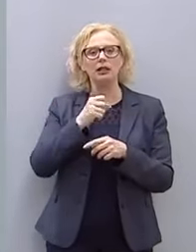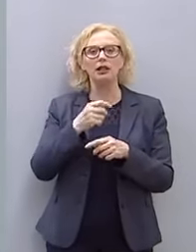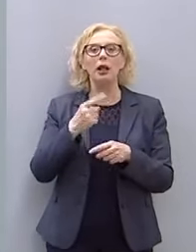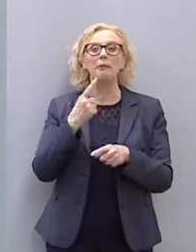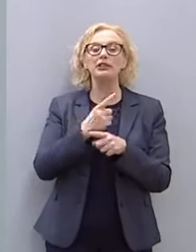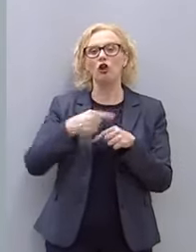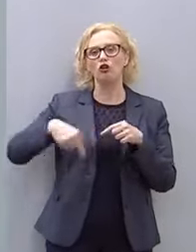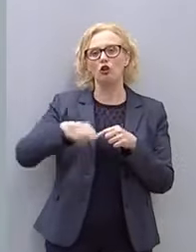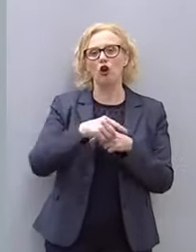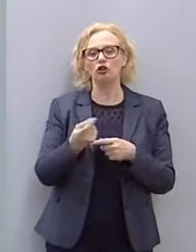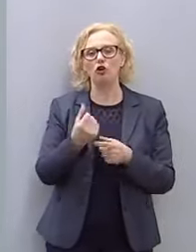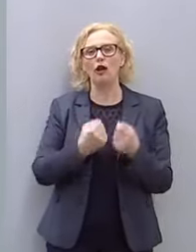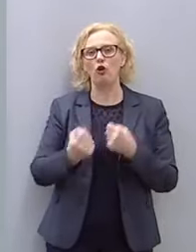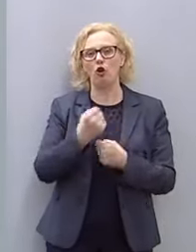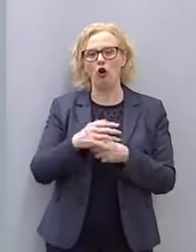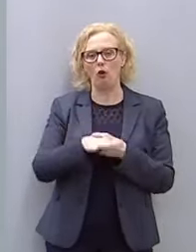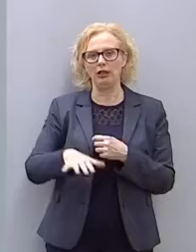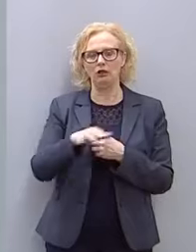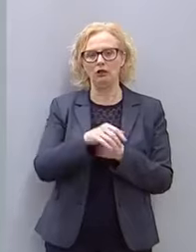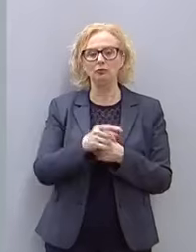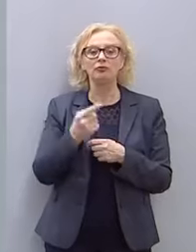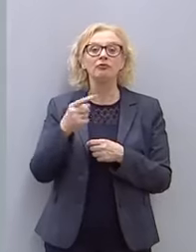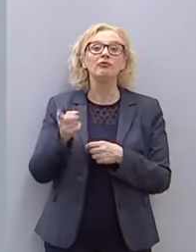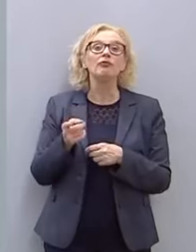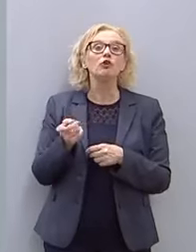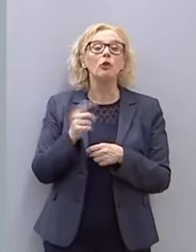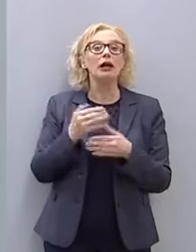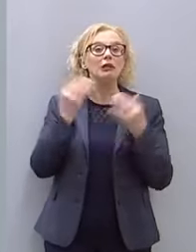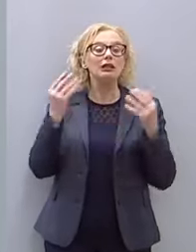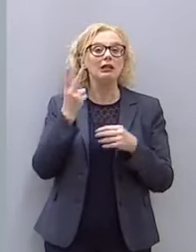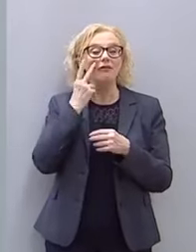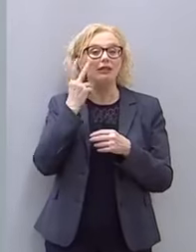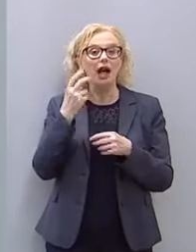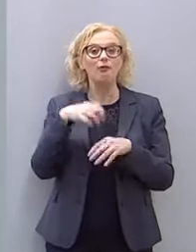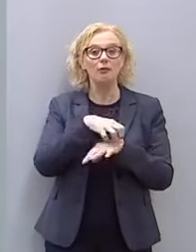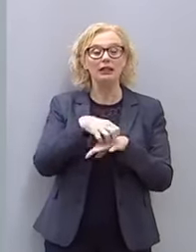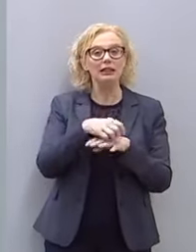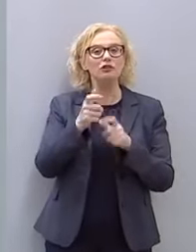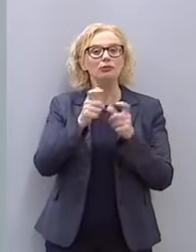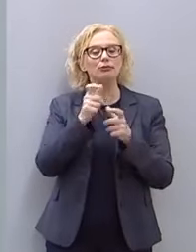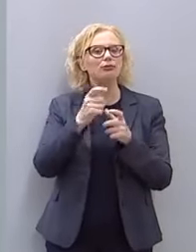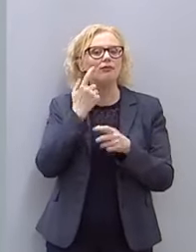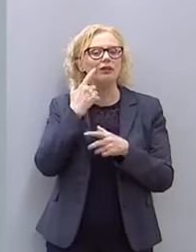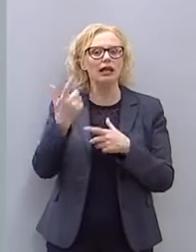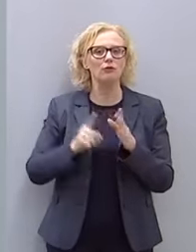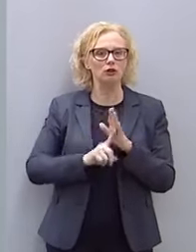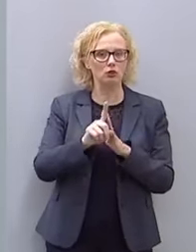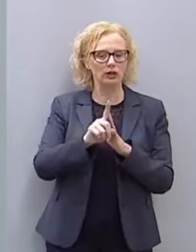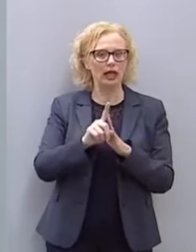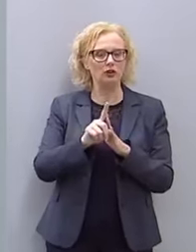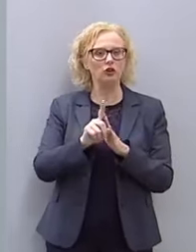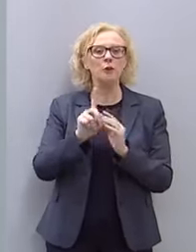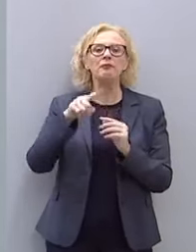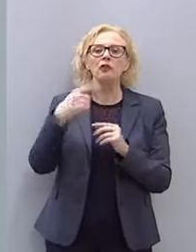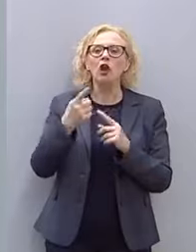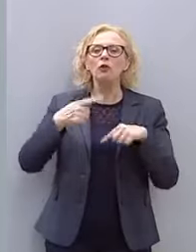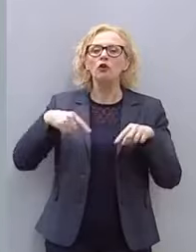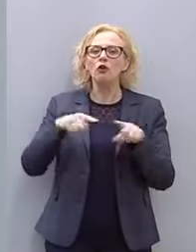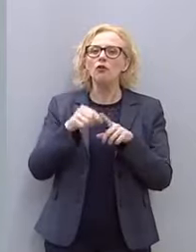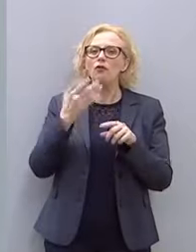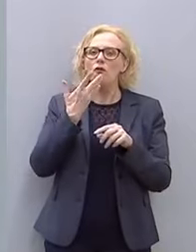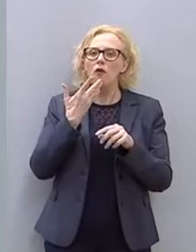quindi adesso vediamo come va domani mattina con con il ministro interessato dopo di che da parte nostra comunque cercheremo di